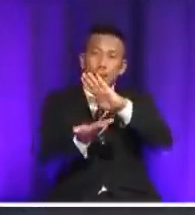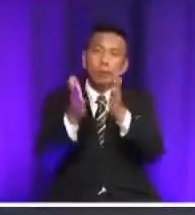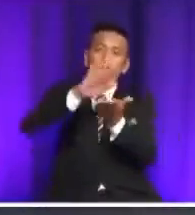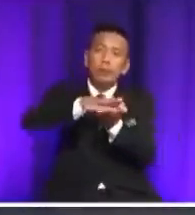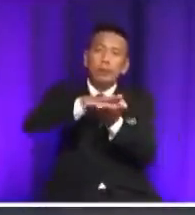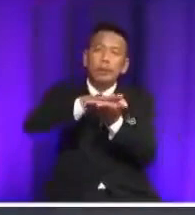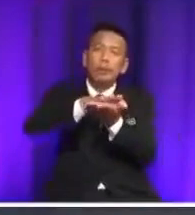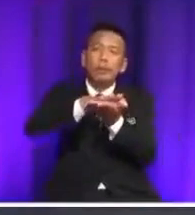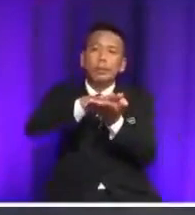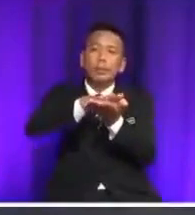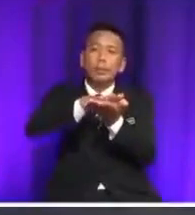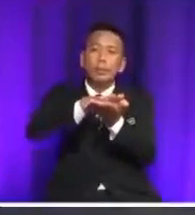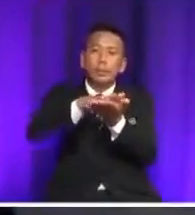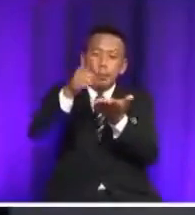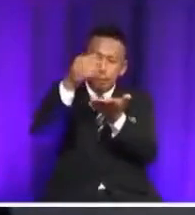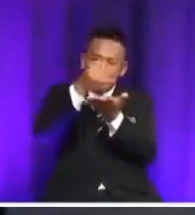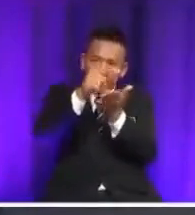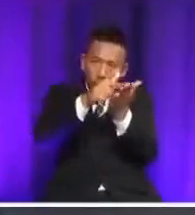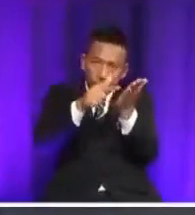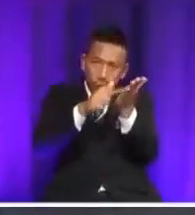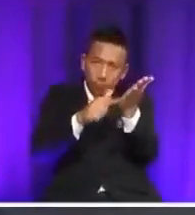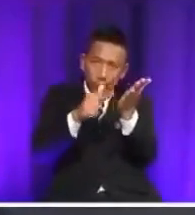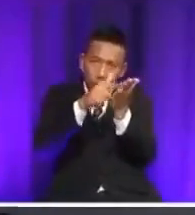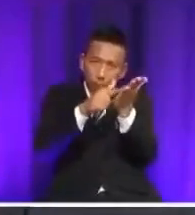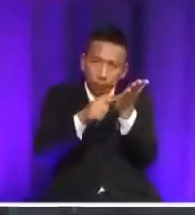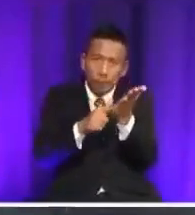kita melalui ke atas